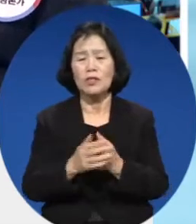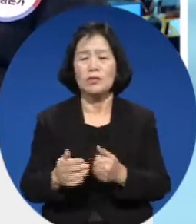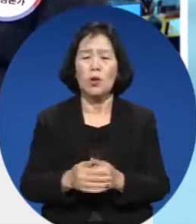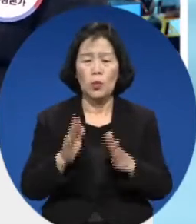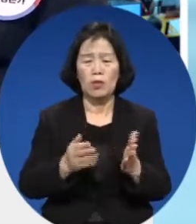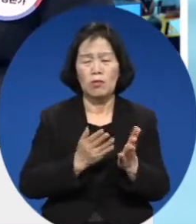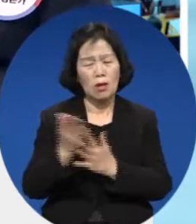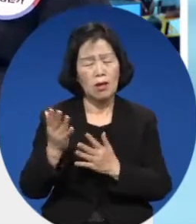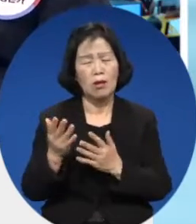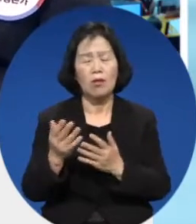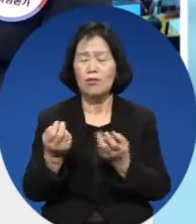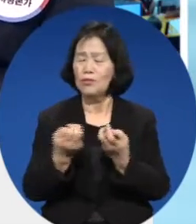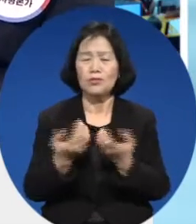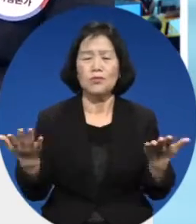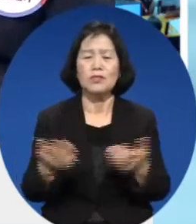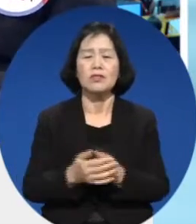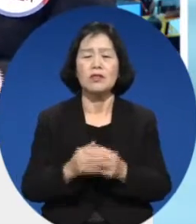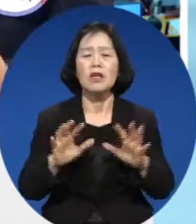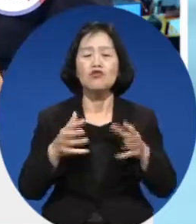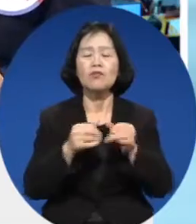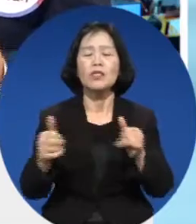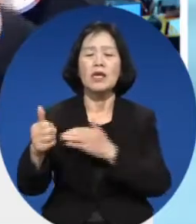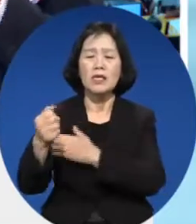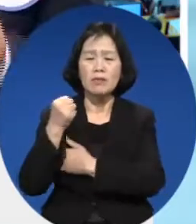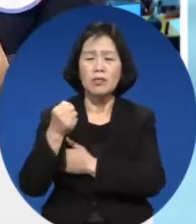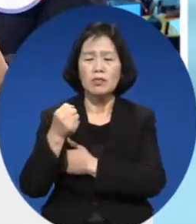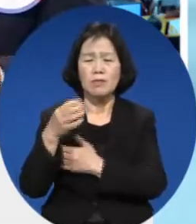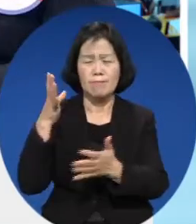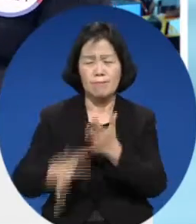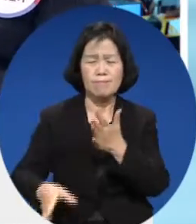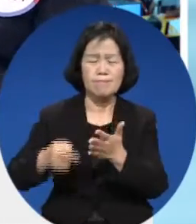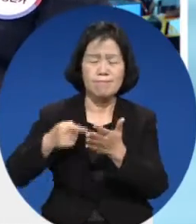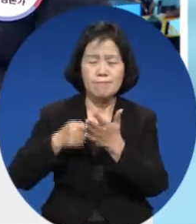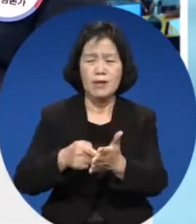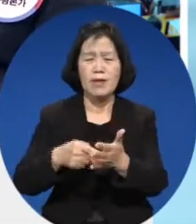불가피한 수단이었다. 여기에 대해서 국민의힘은 그냥 이것을 폭주라고 비판하면서